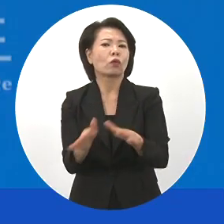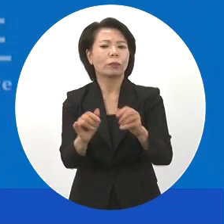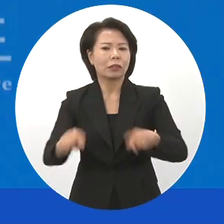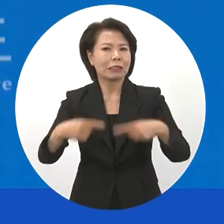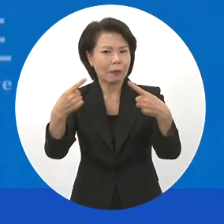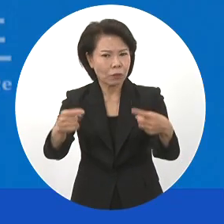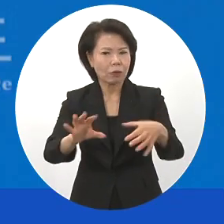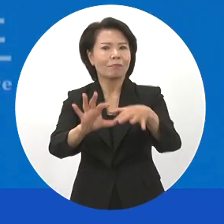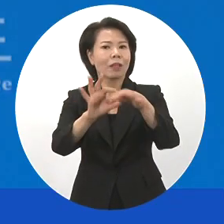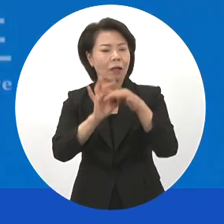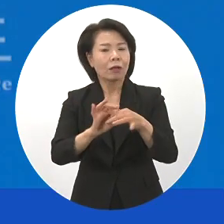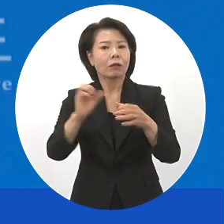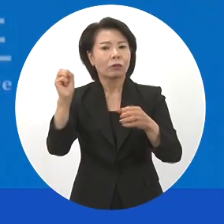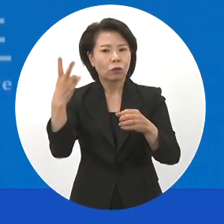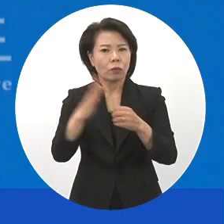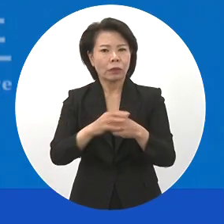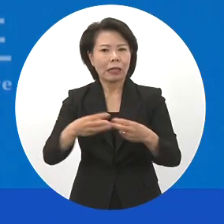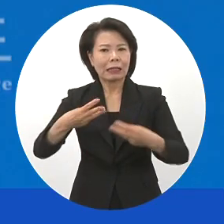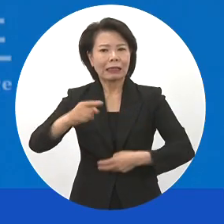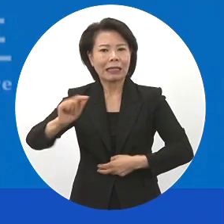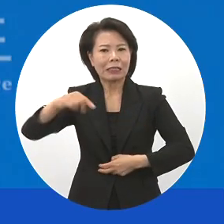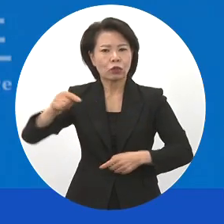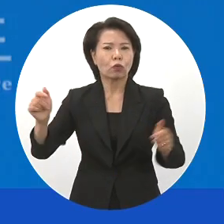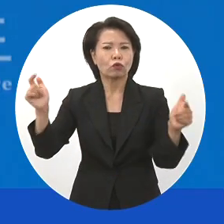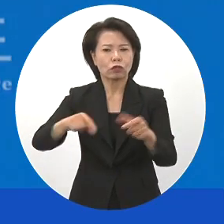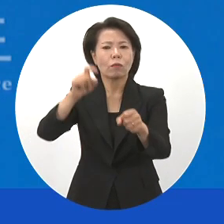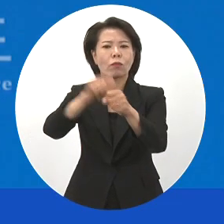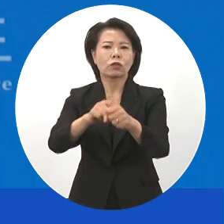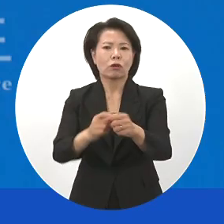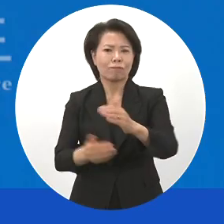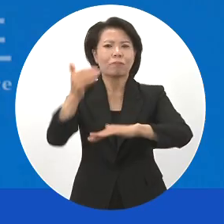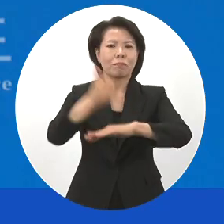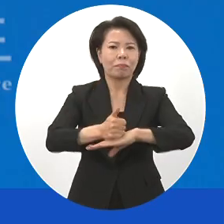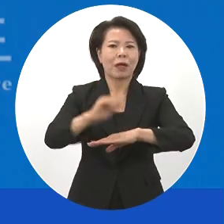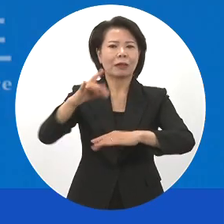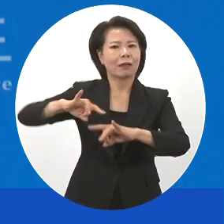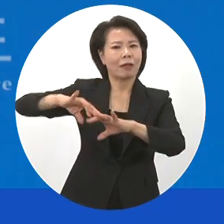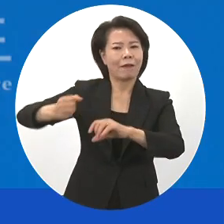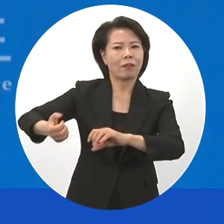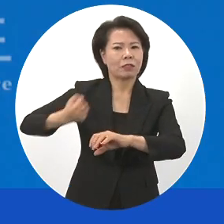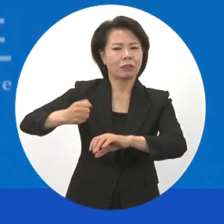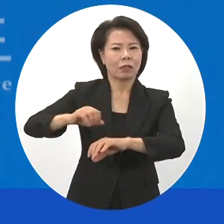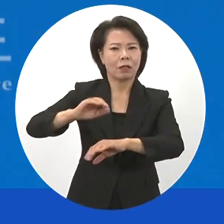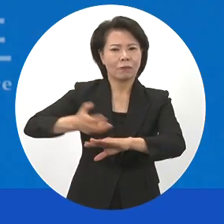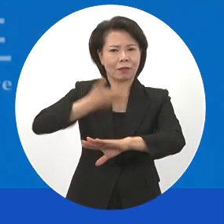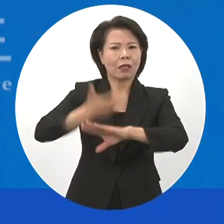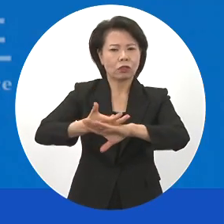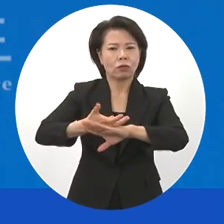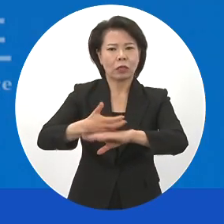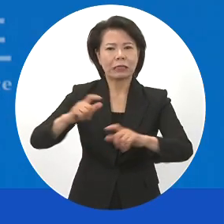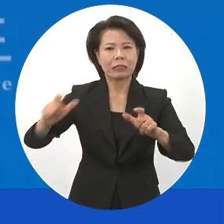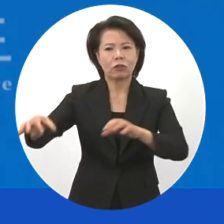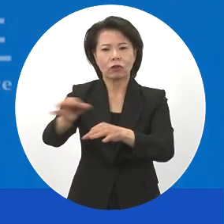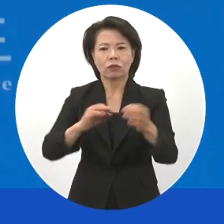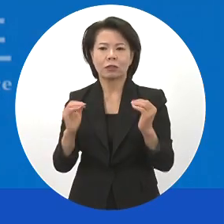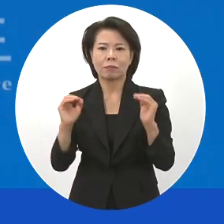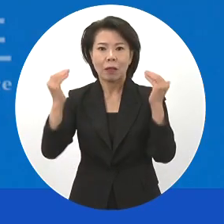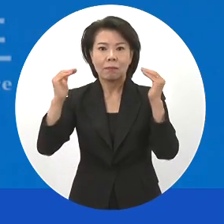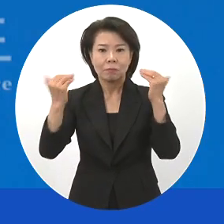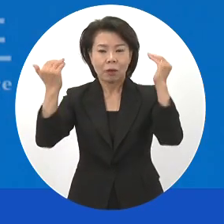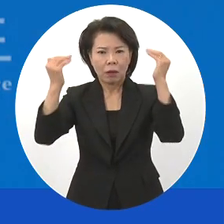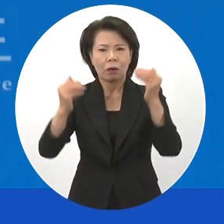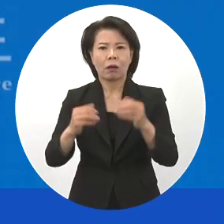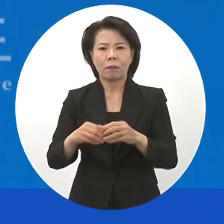이제 도민들의 참여를 통해서 그 탄소 중립 목표의 달성 그리고 이제 에너지 대전환이 지역 경제